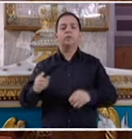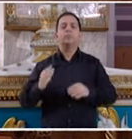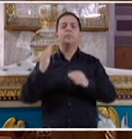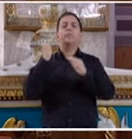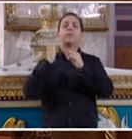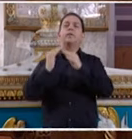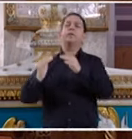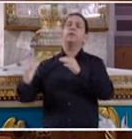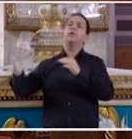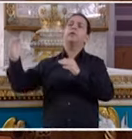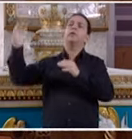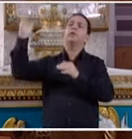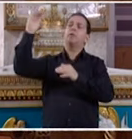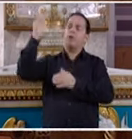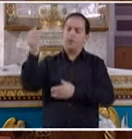Κύριε